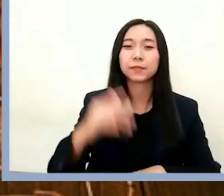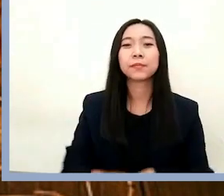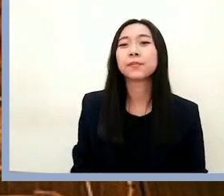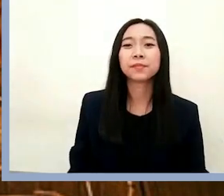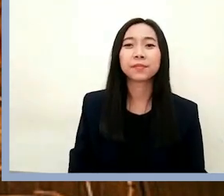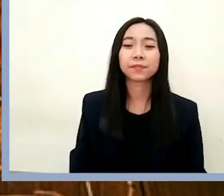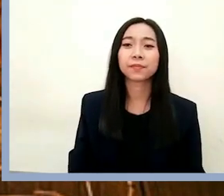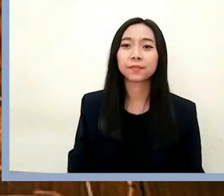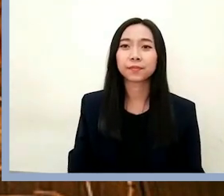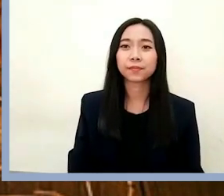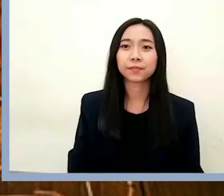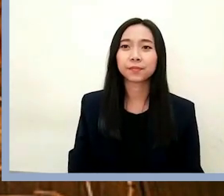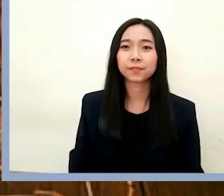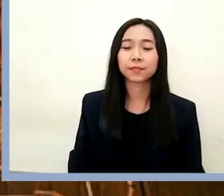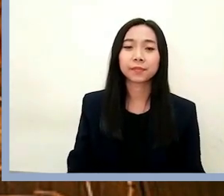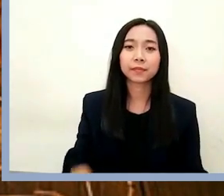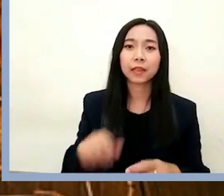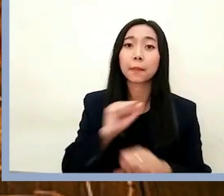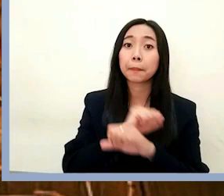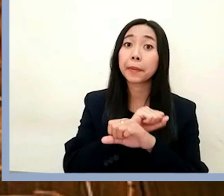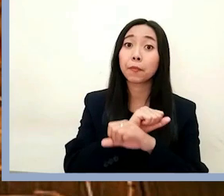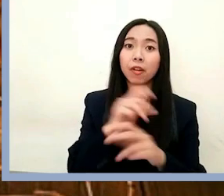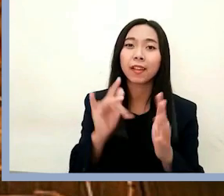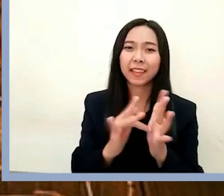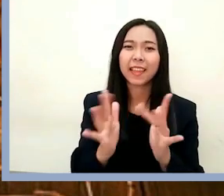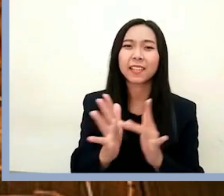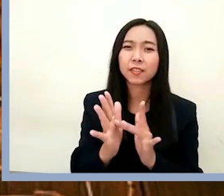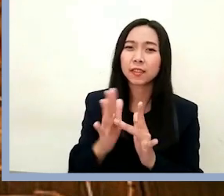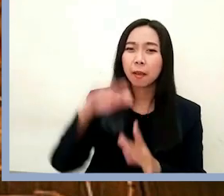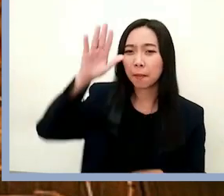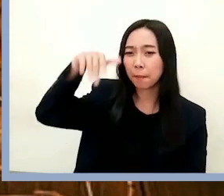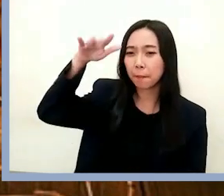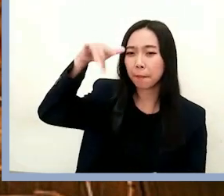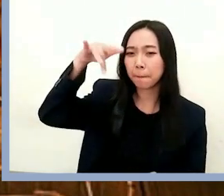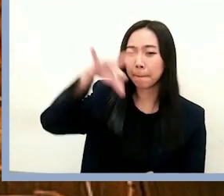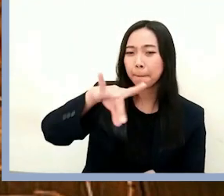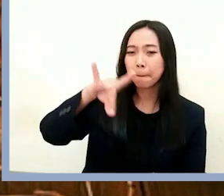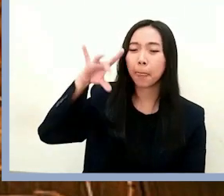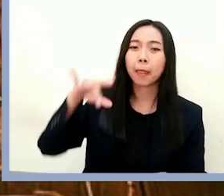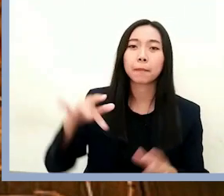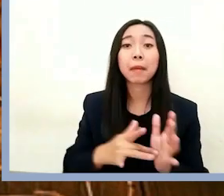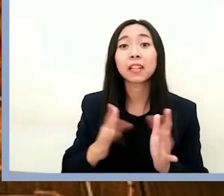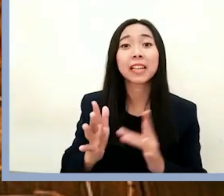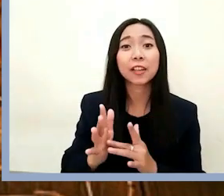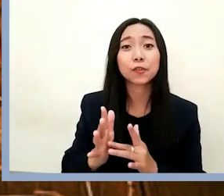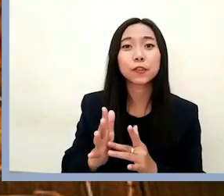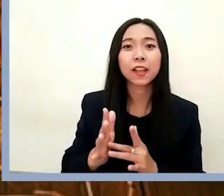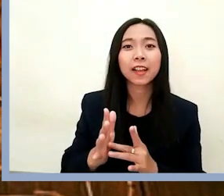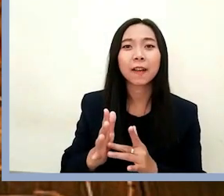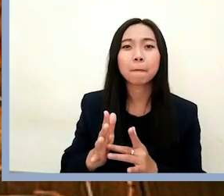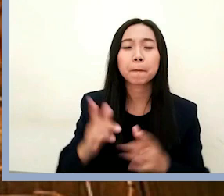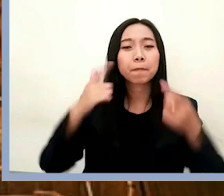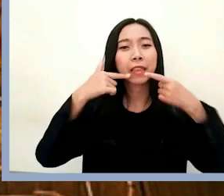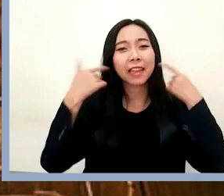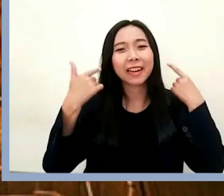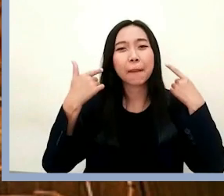saudara-saudara sikap Yesus yang memanggil sakit dengan hangat dan ramah itu